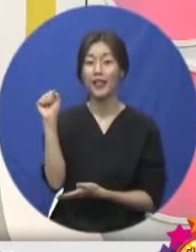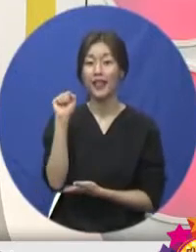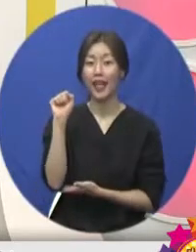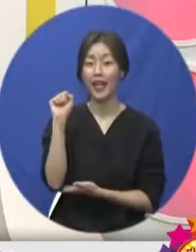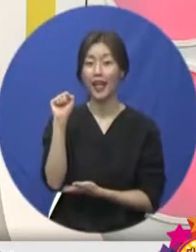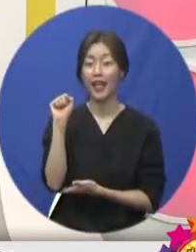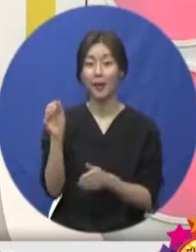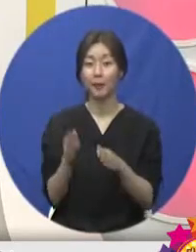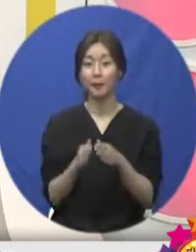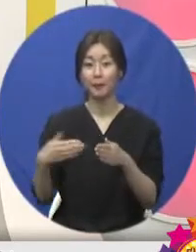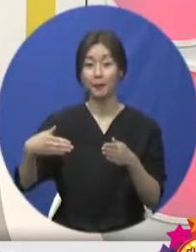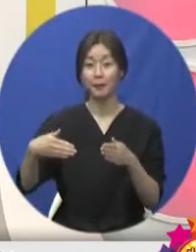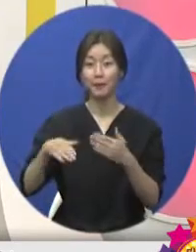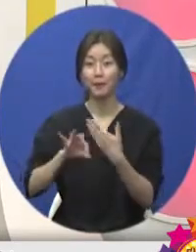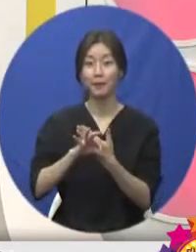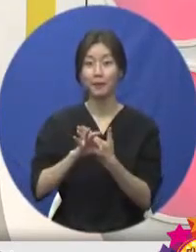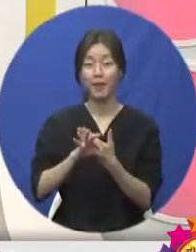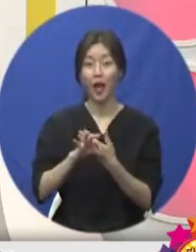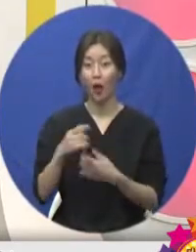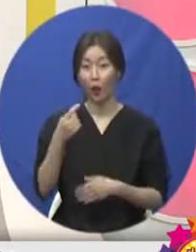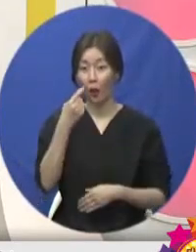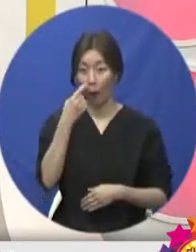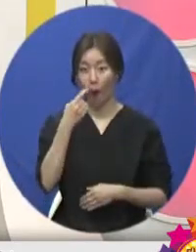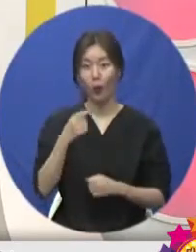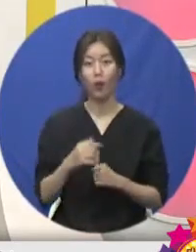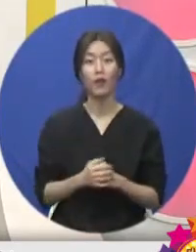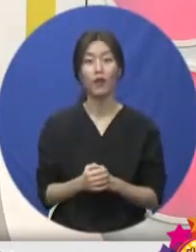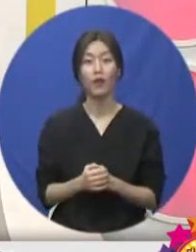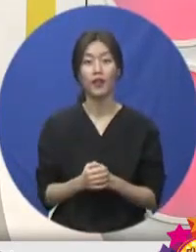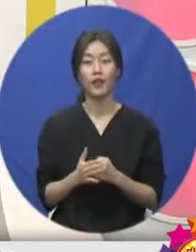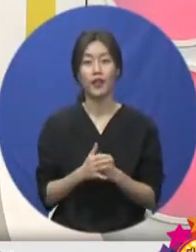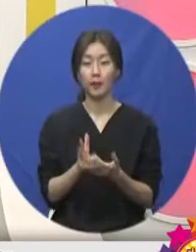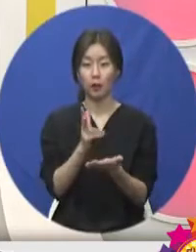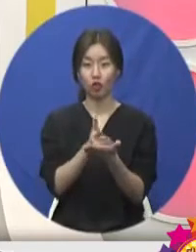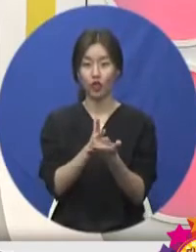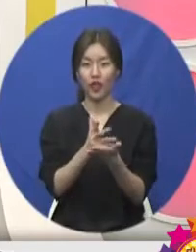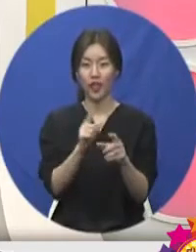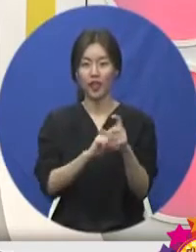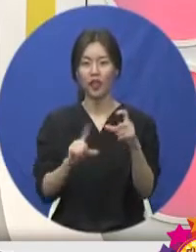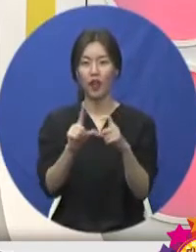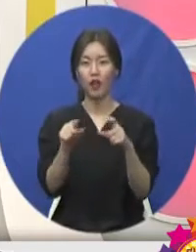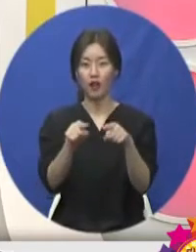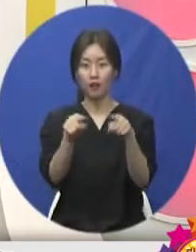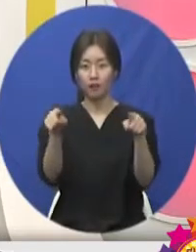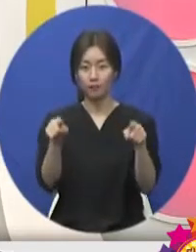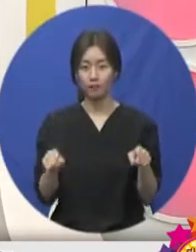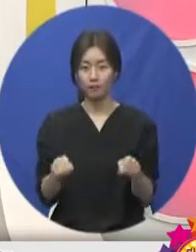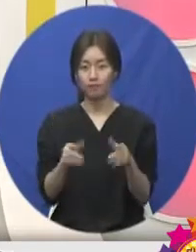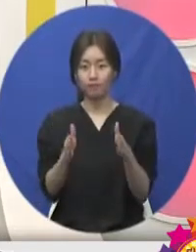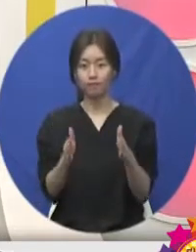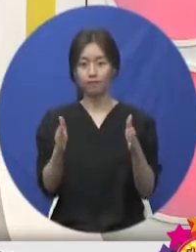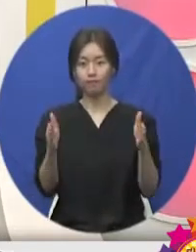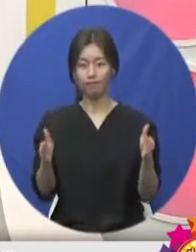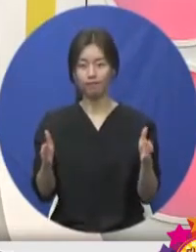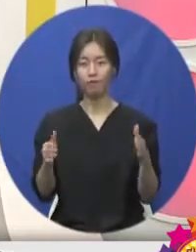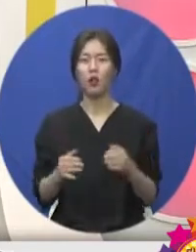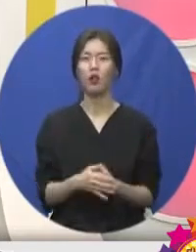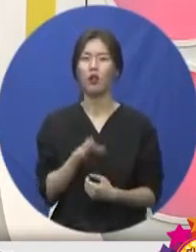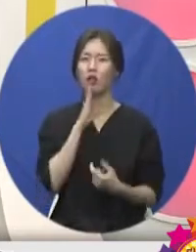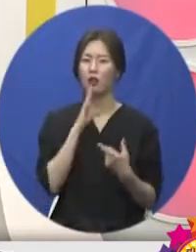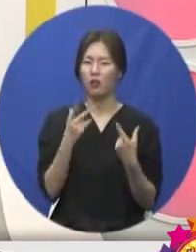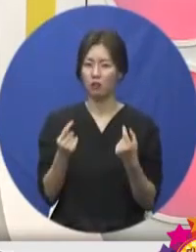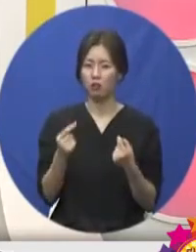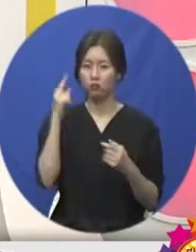열면은 문콕. 그렇기 때문에 예, 주차장 넓이가 이제 앞으로 지은 건물은 넓어진대. 그랬으면 좋겠어요.